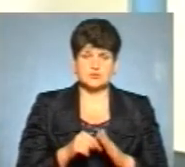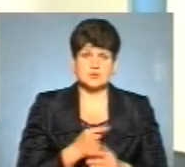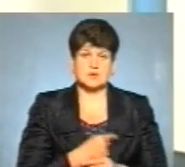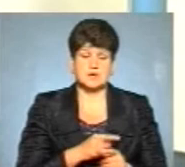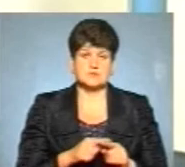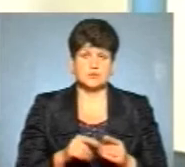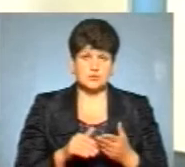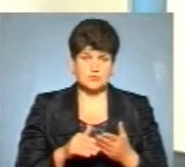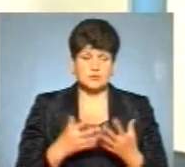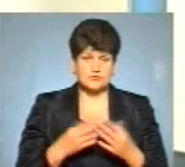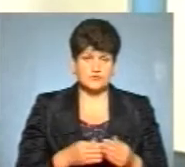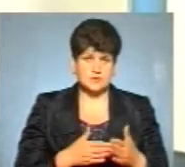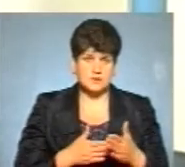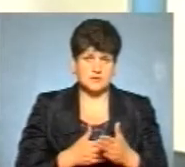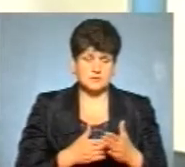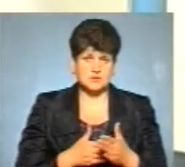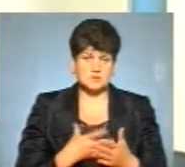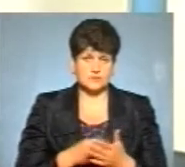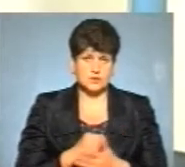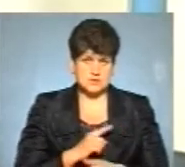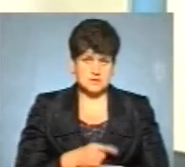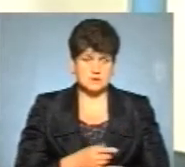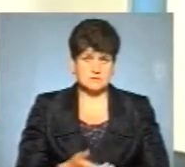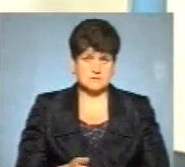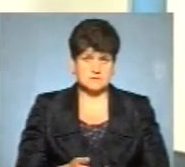швидкої допомоги вже майже на межі своїх сил.